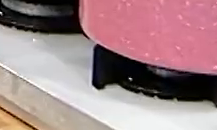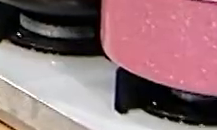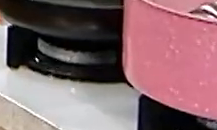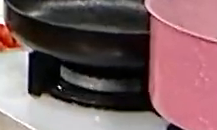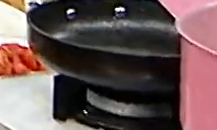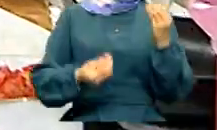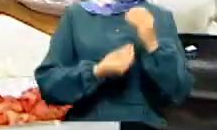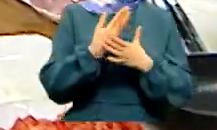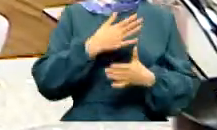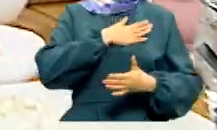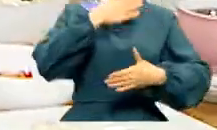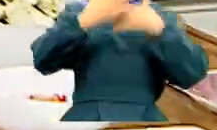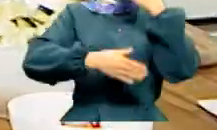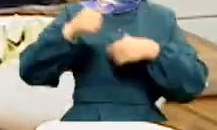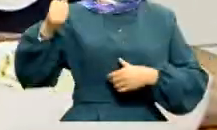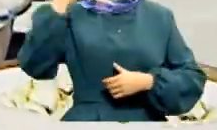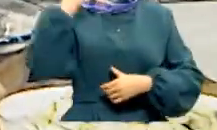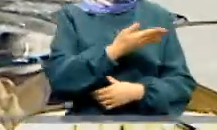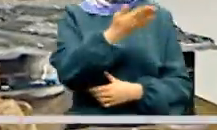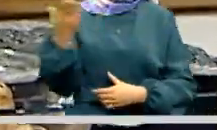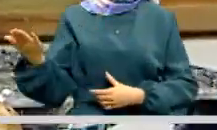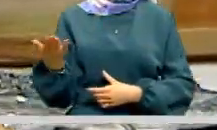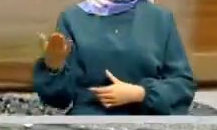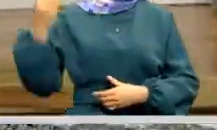Hayırlı sabahlar diye anne TV'nin kıymetli